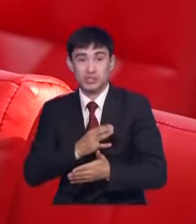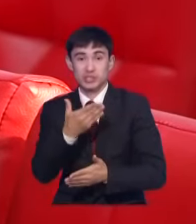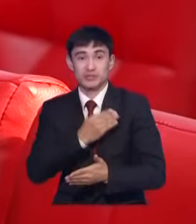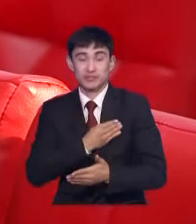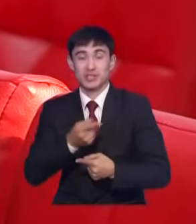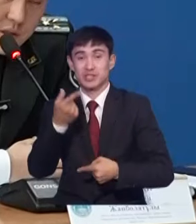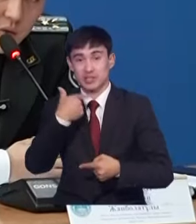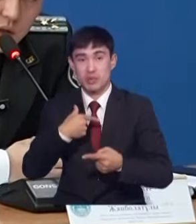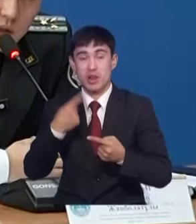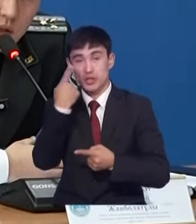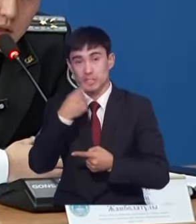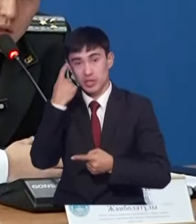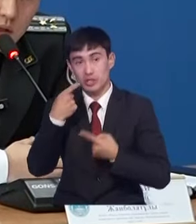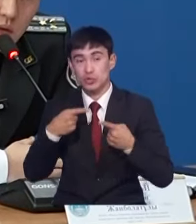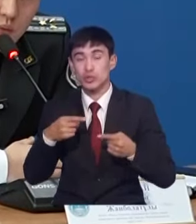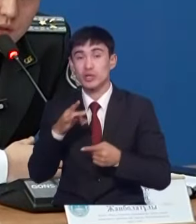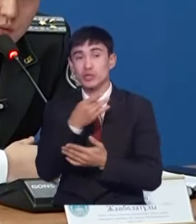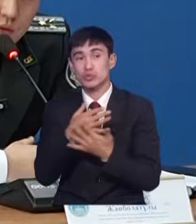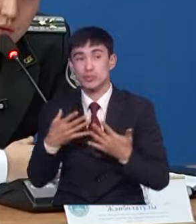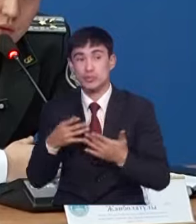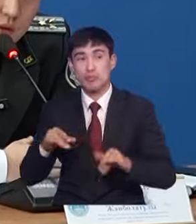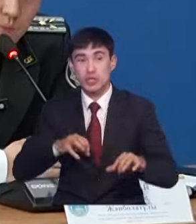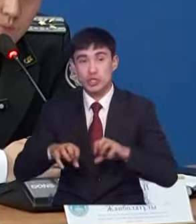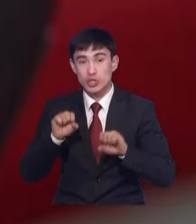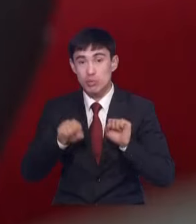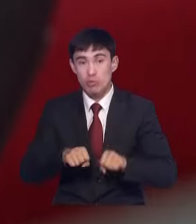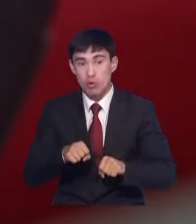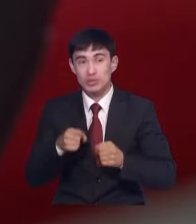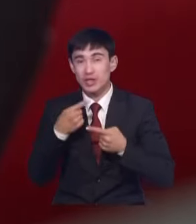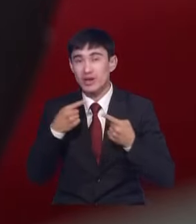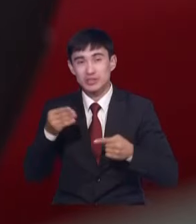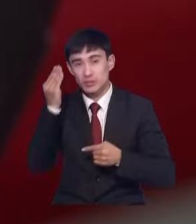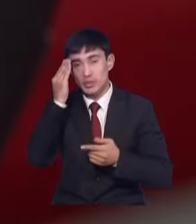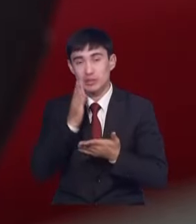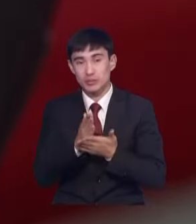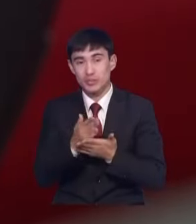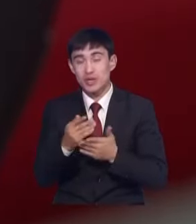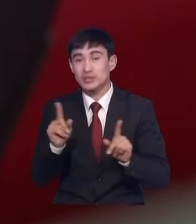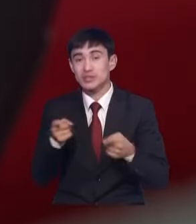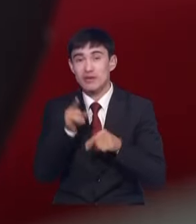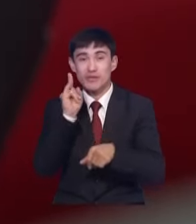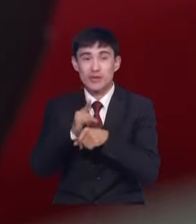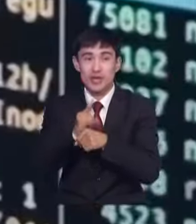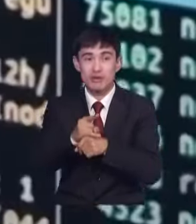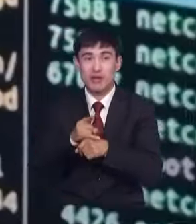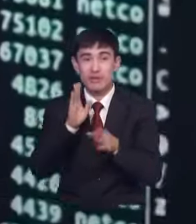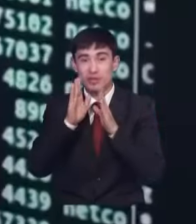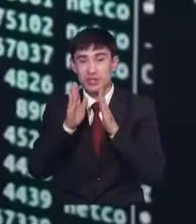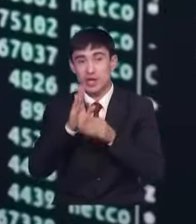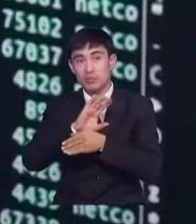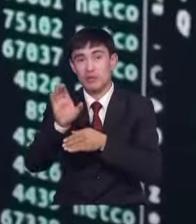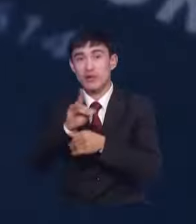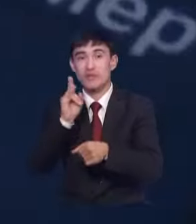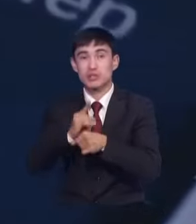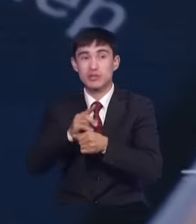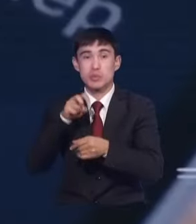денег личных данных или других ресурсов мошенники могут действовать разными способами создавая фейковые страницы отправляя